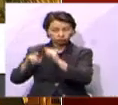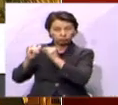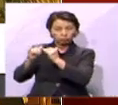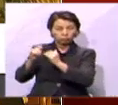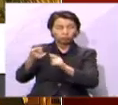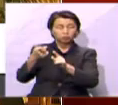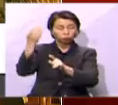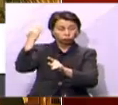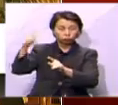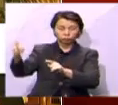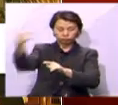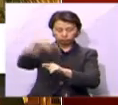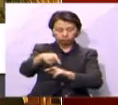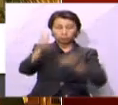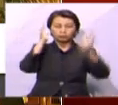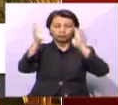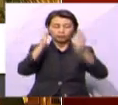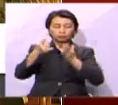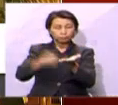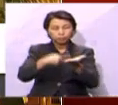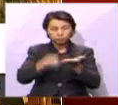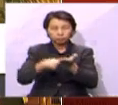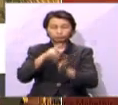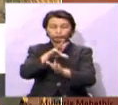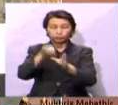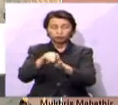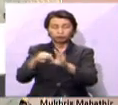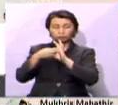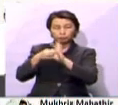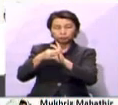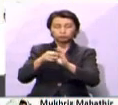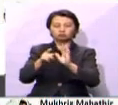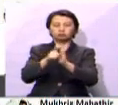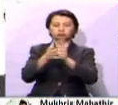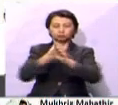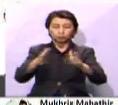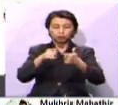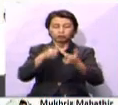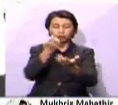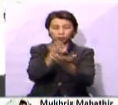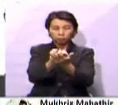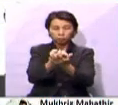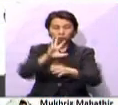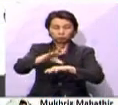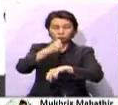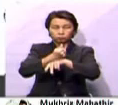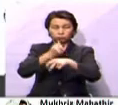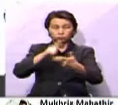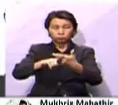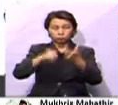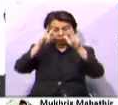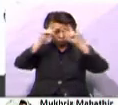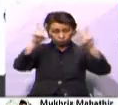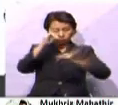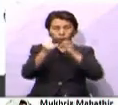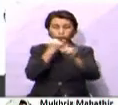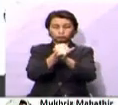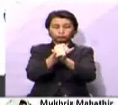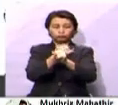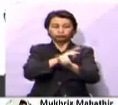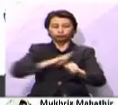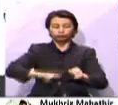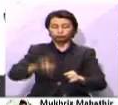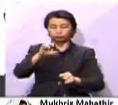terdahulu ke Malaysia dibincangkan. Ini termasuk kerjasama keselamatan, ekonomi dan penubuhan pusat keamanan antarabangsa